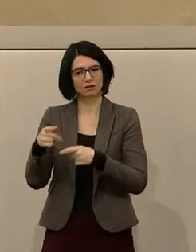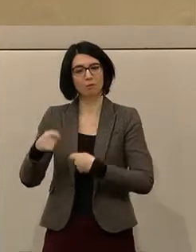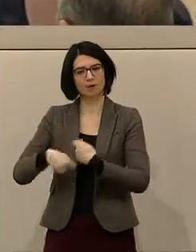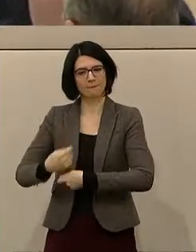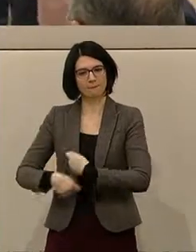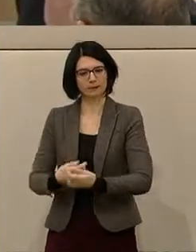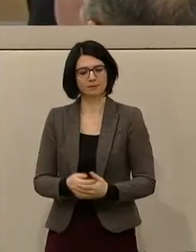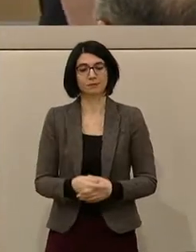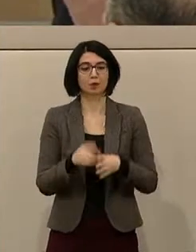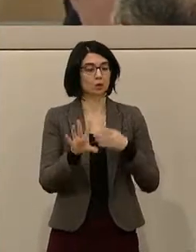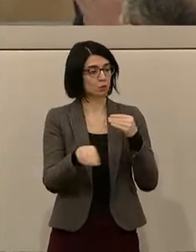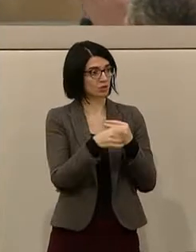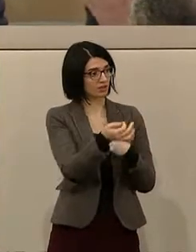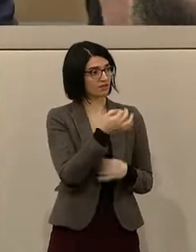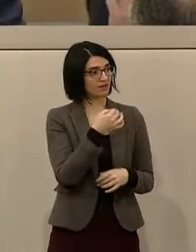Zusatzfrage vom Abgeordneten Stolz.